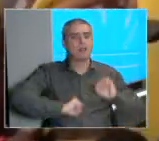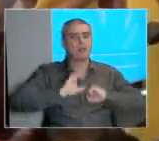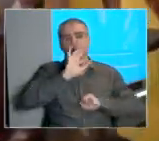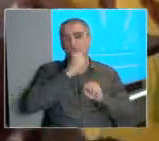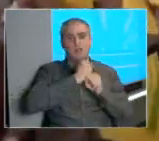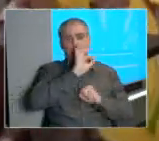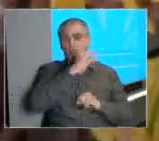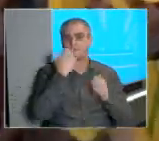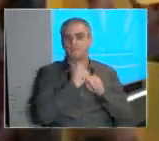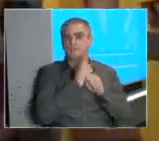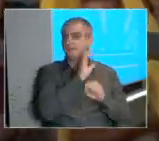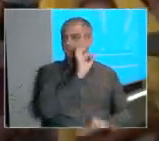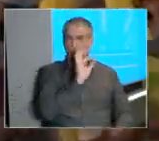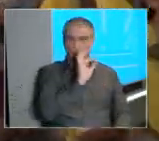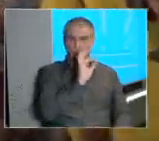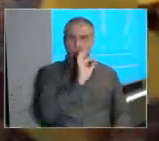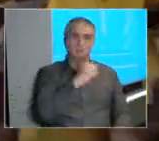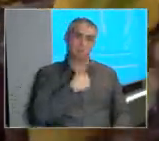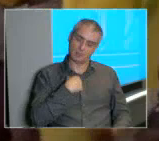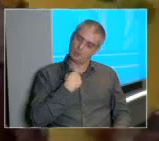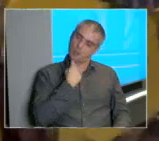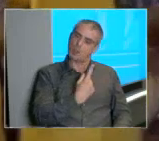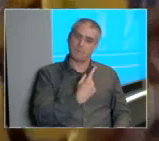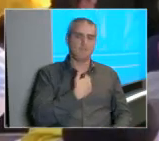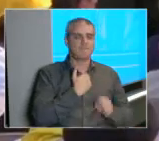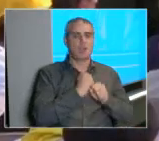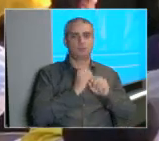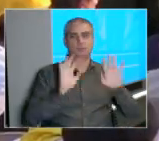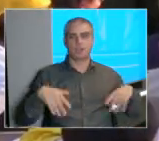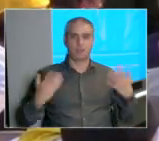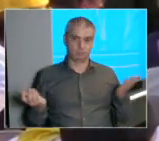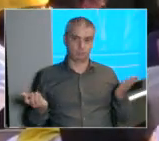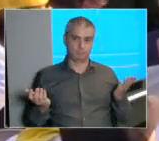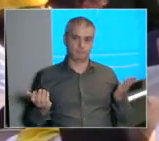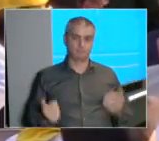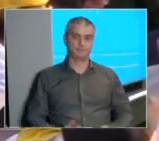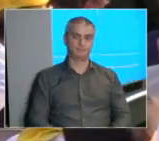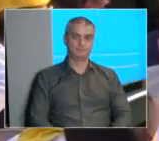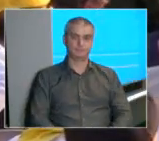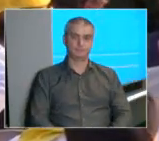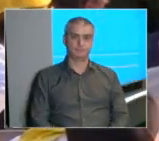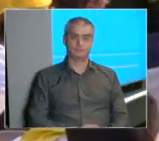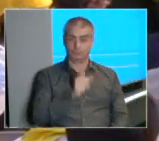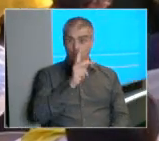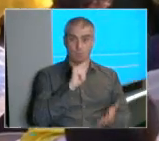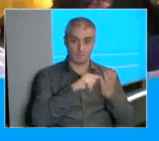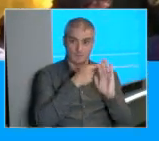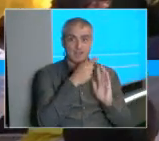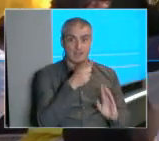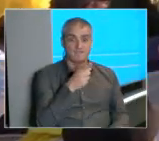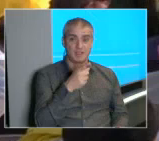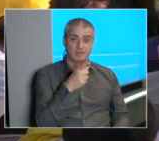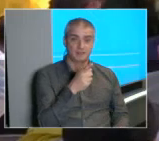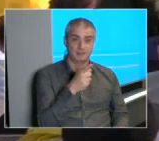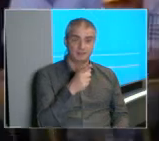העבודה שלו, הפעילות שלו הוא אני אומר וגם עושה. עכשיו, כשהוא מתכוון